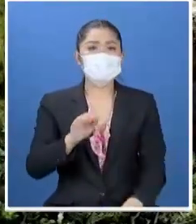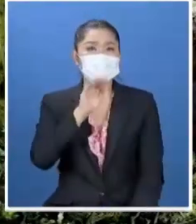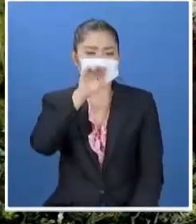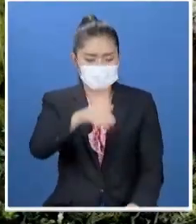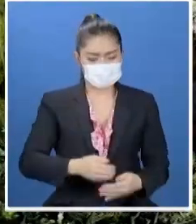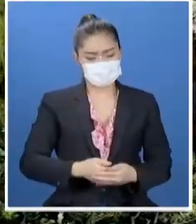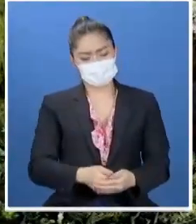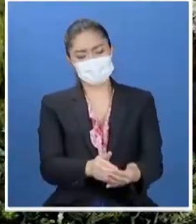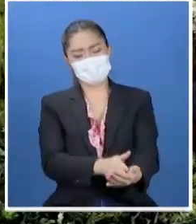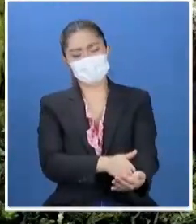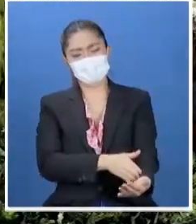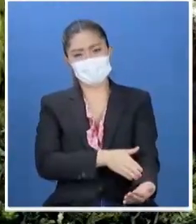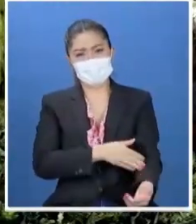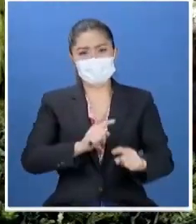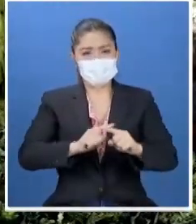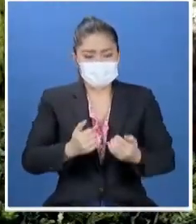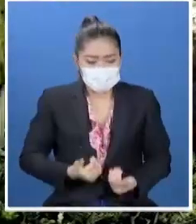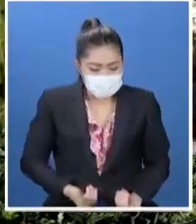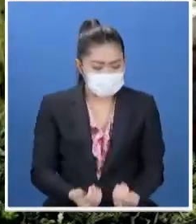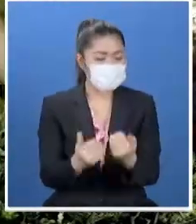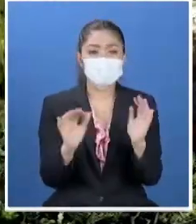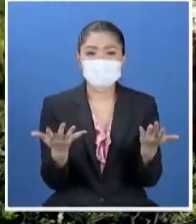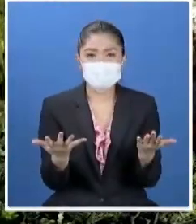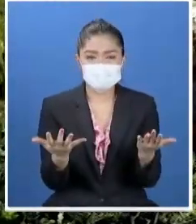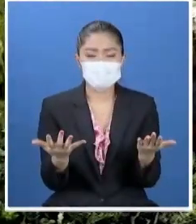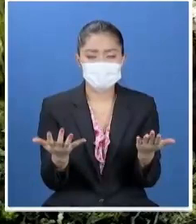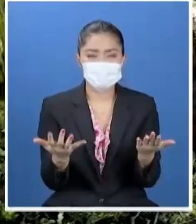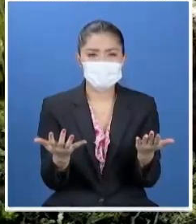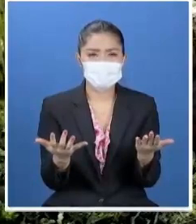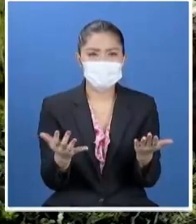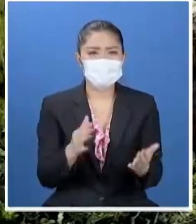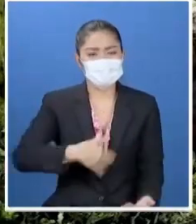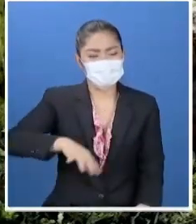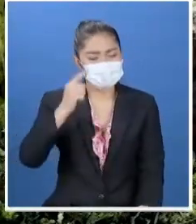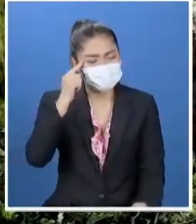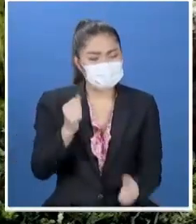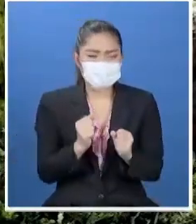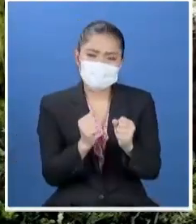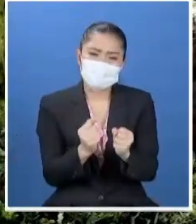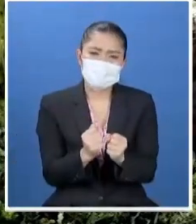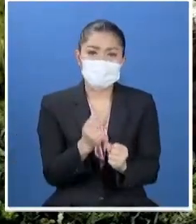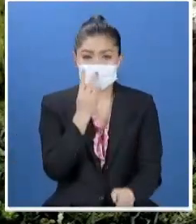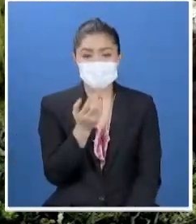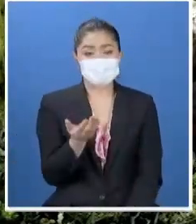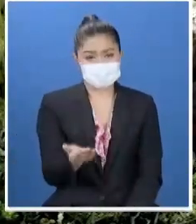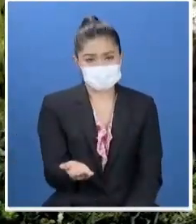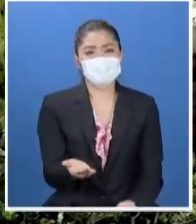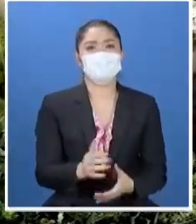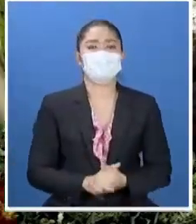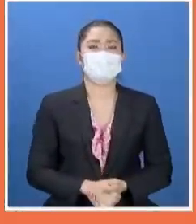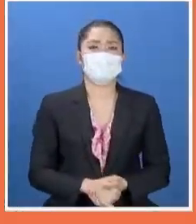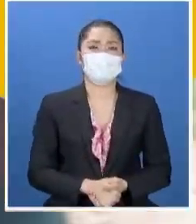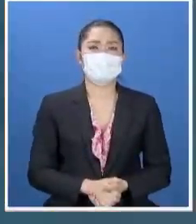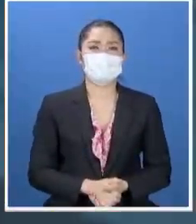ตั้งท้องมานานแล้วด้วยค่ะแต่ก็ไม่ตกลูกสักทีเช่นเดียวกันนะคะหลายคนก็เอาใจช่วยอ่ะเดี๋ยวเราไปดูบรรยากาศกันหน่อยละกัน